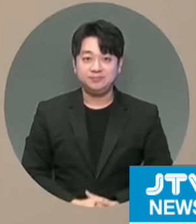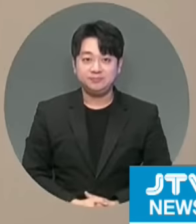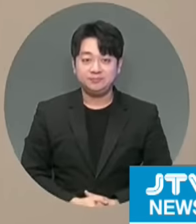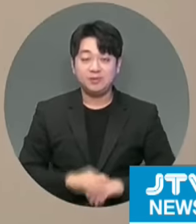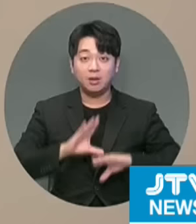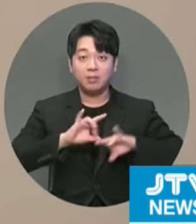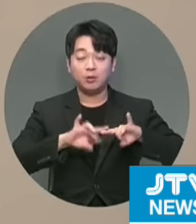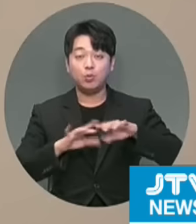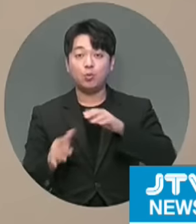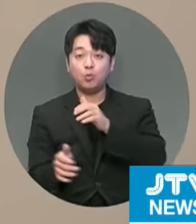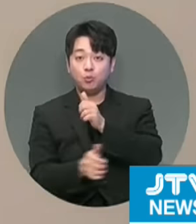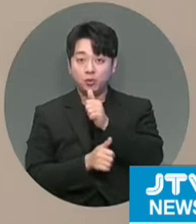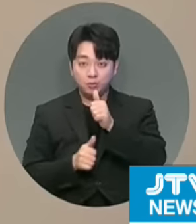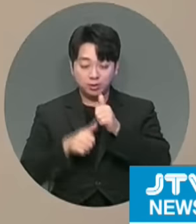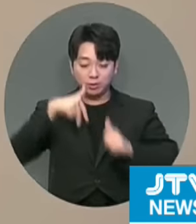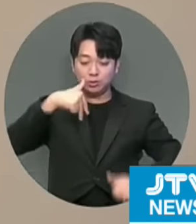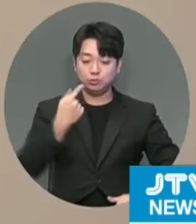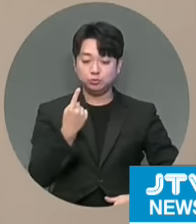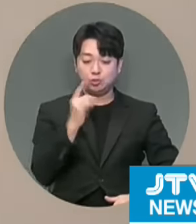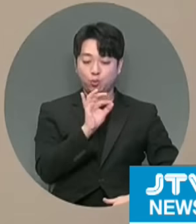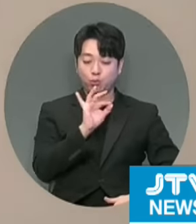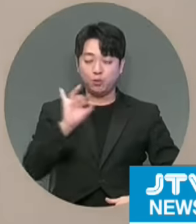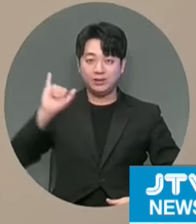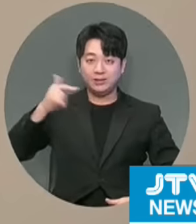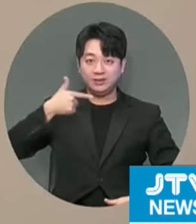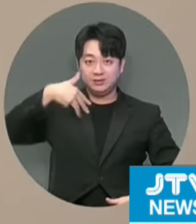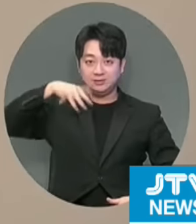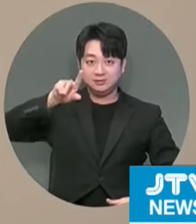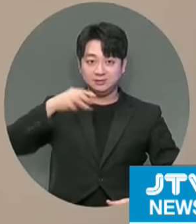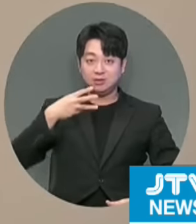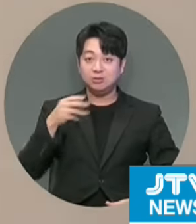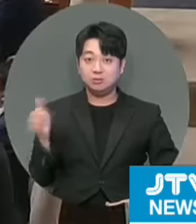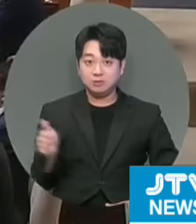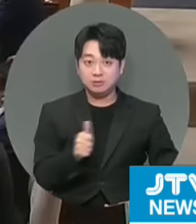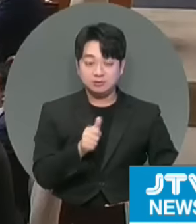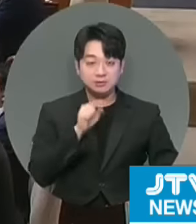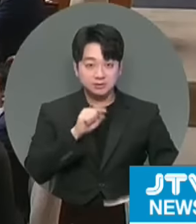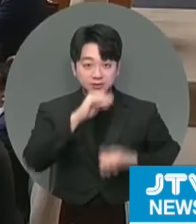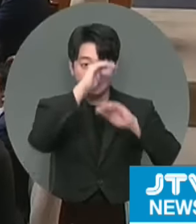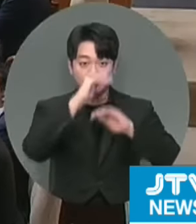과학기술정보방송통신위원회의 조인철 의원 나오셔서 제안 설명해 주시기 바랍니다.